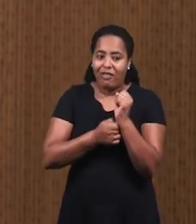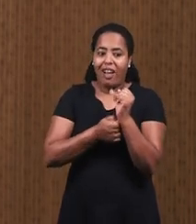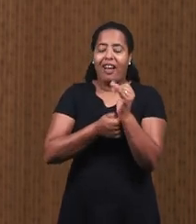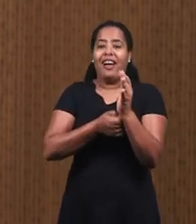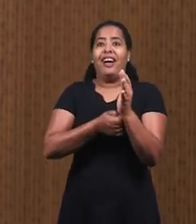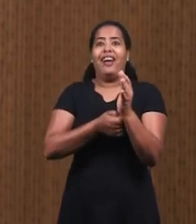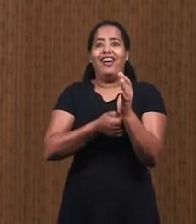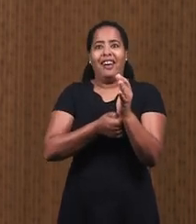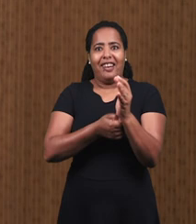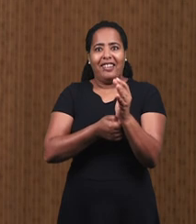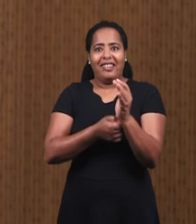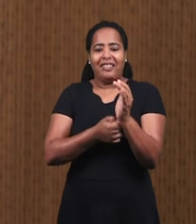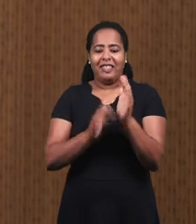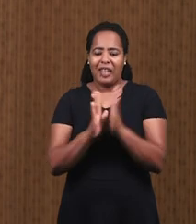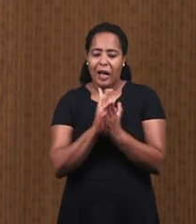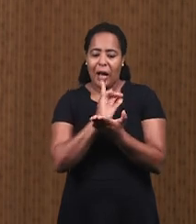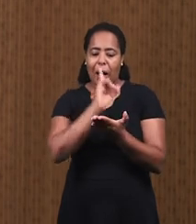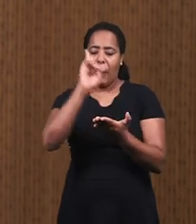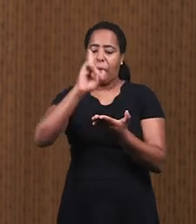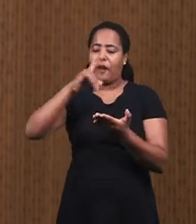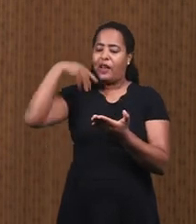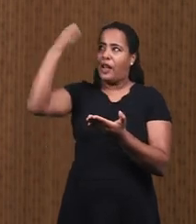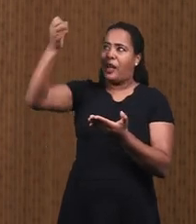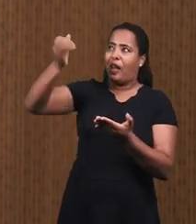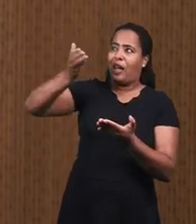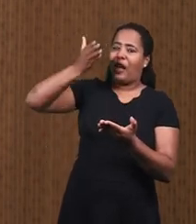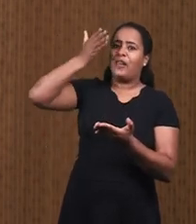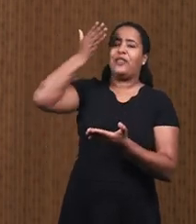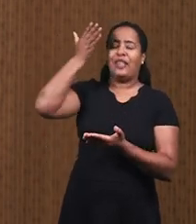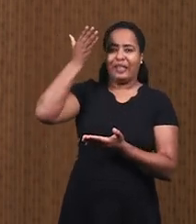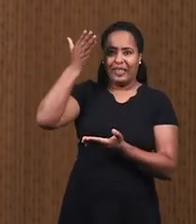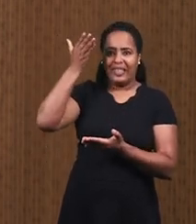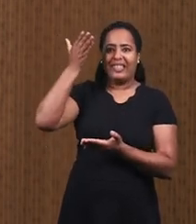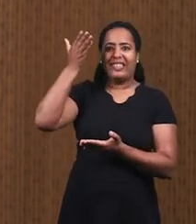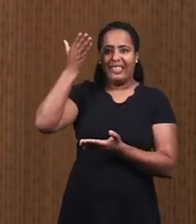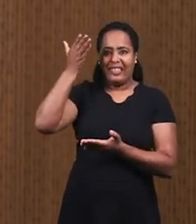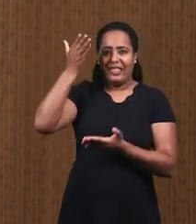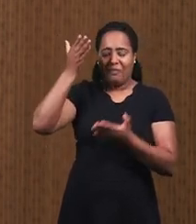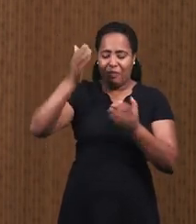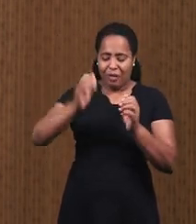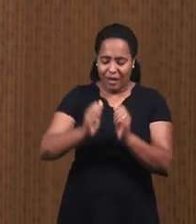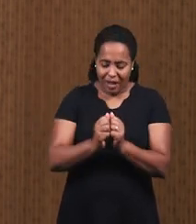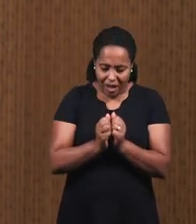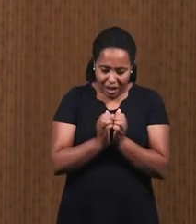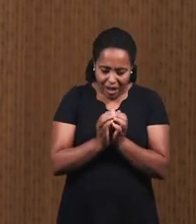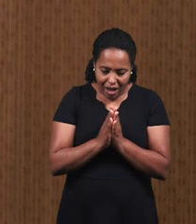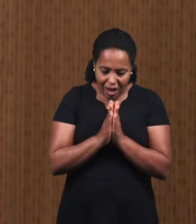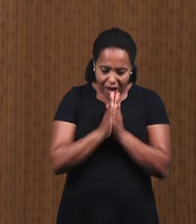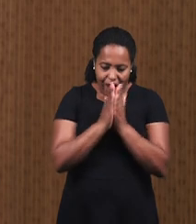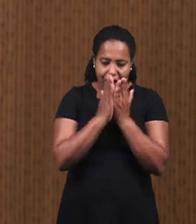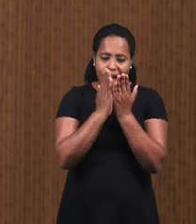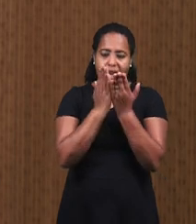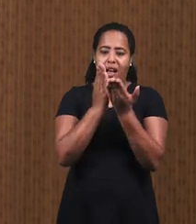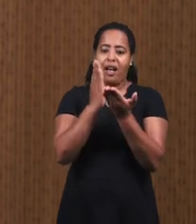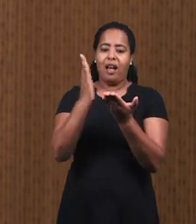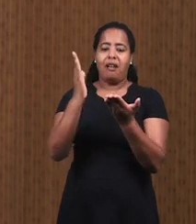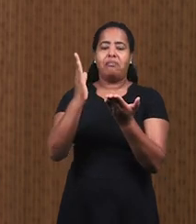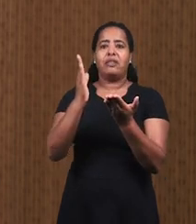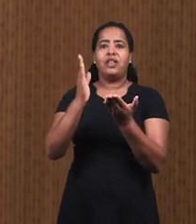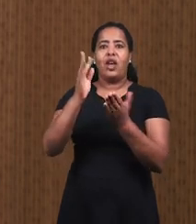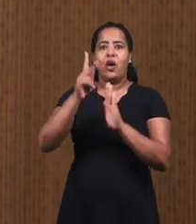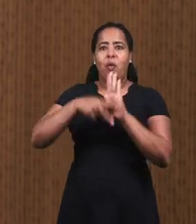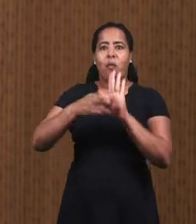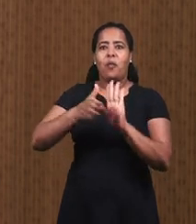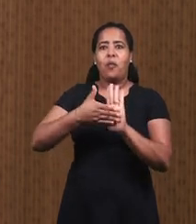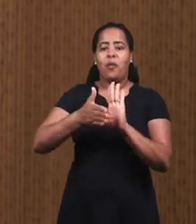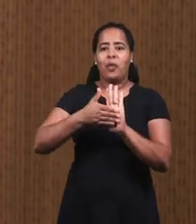ce mystère, nous découvrons que la parole, elle est vivante, c'est-à-dire elle est révélée, elle s'ouvre et elle montre le